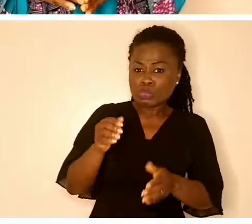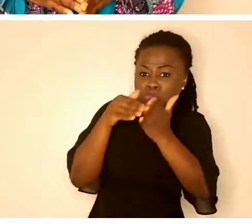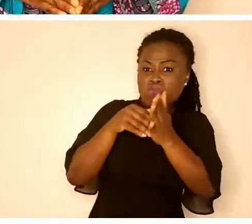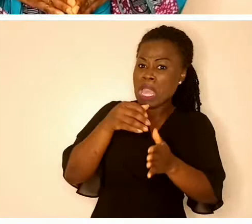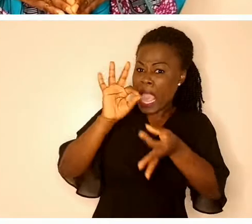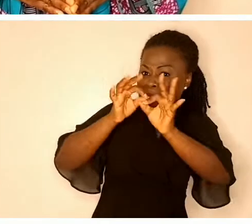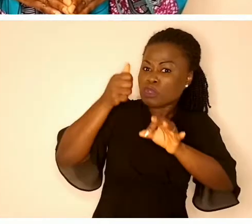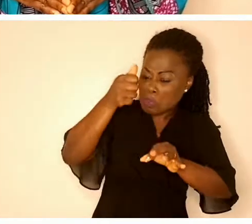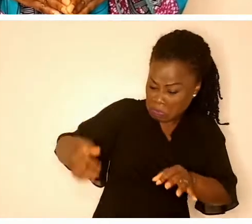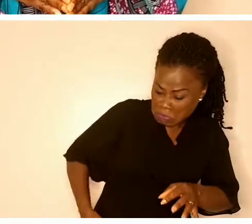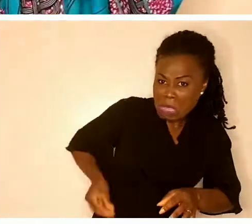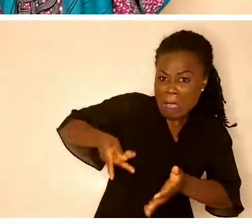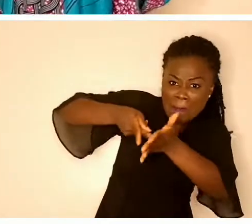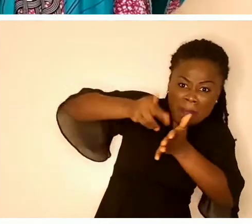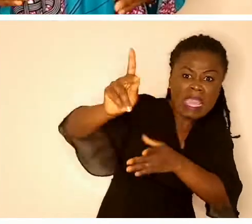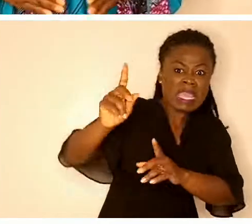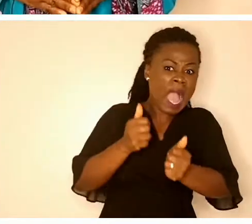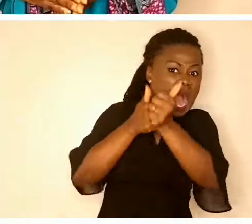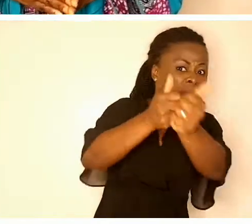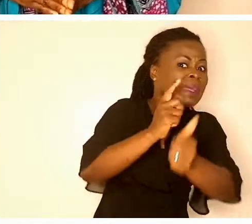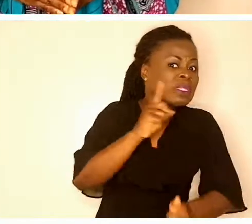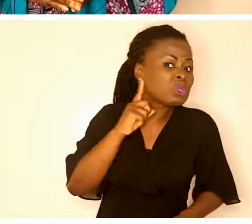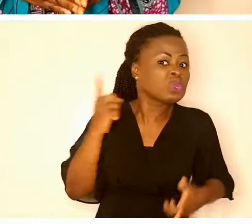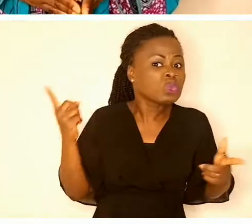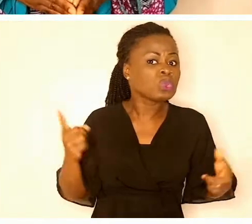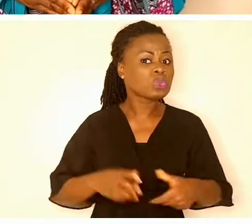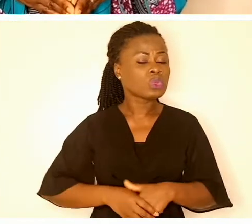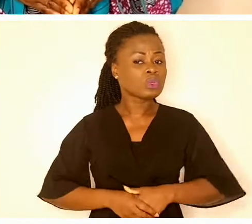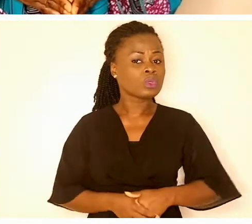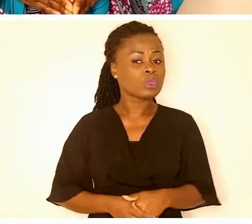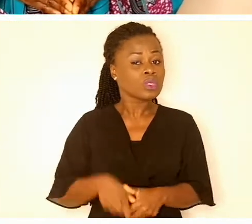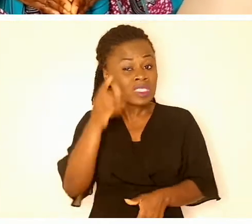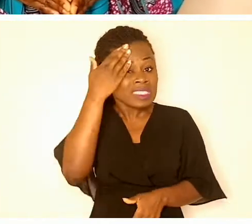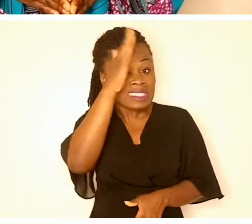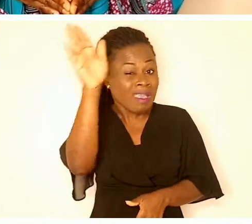frais. Vous n'avez aucune idée. Aucune idée